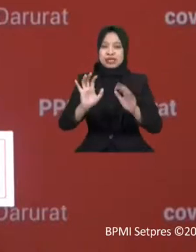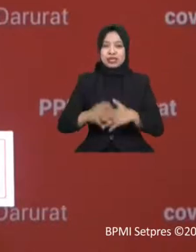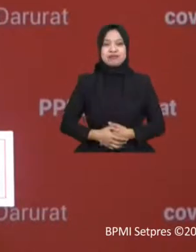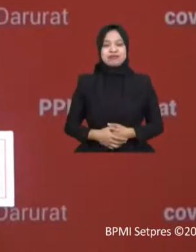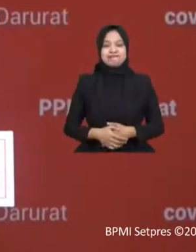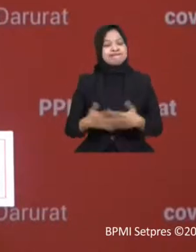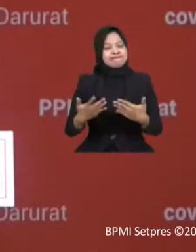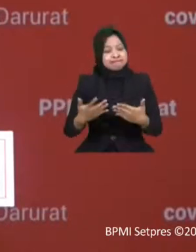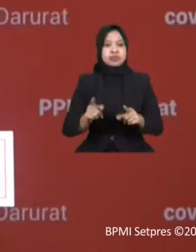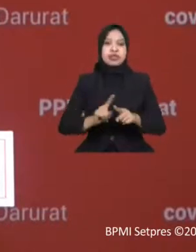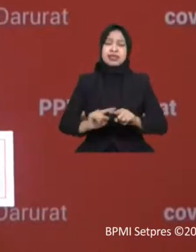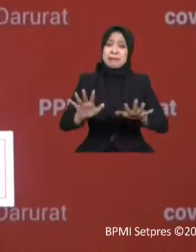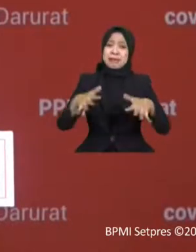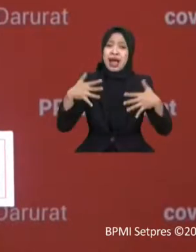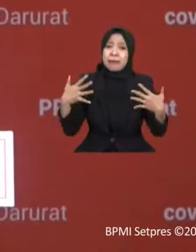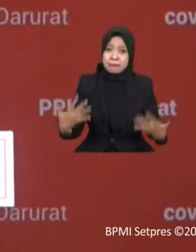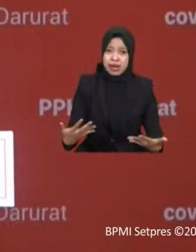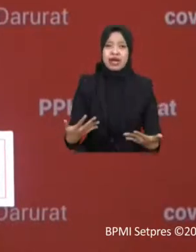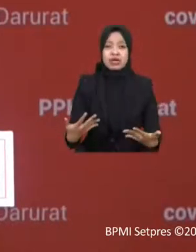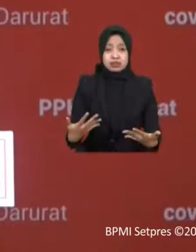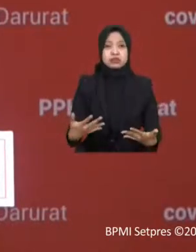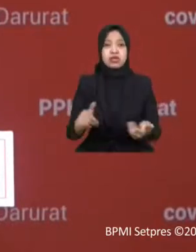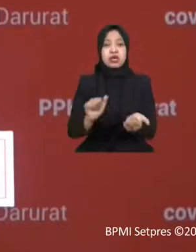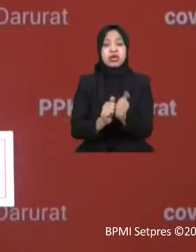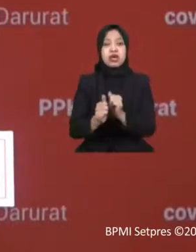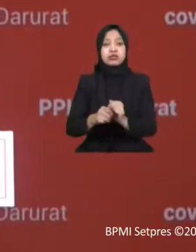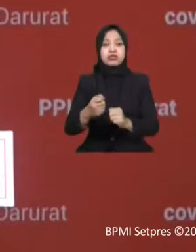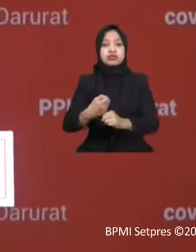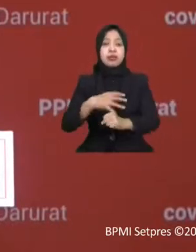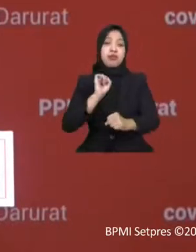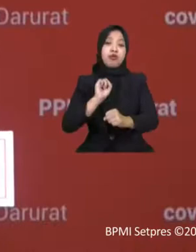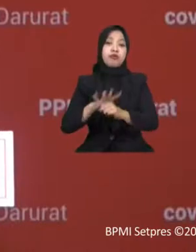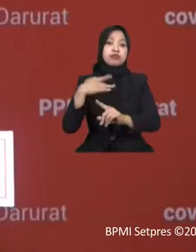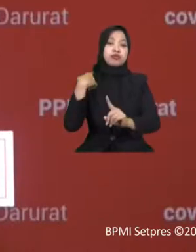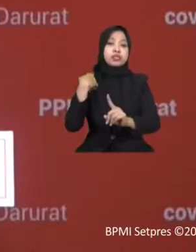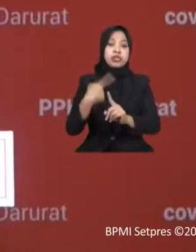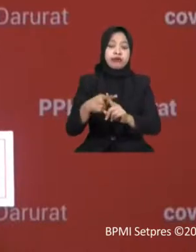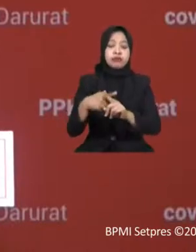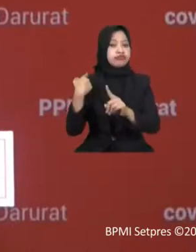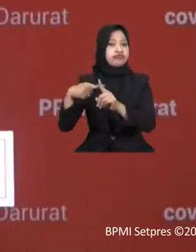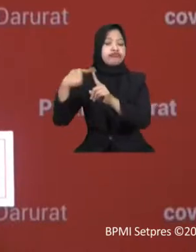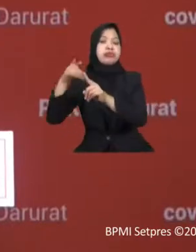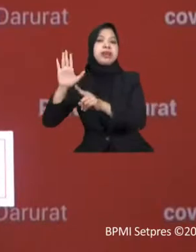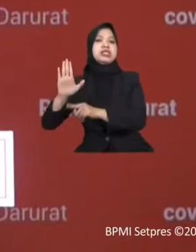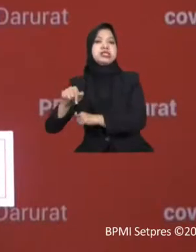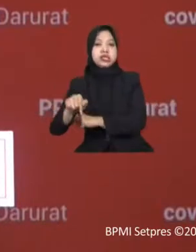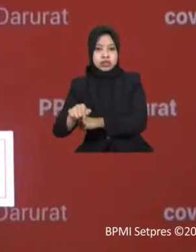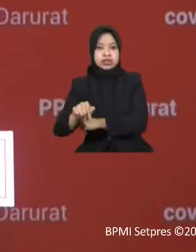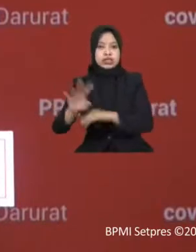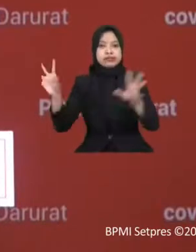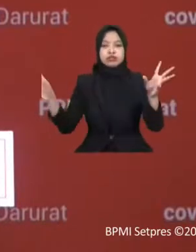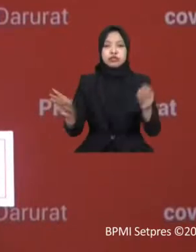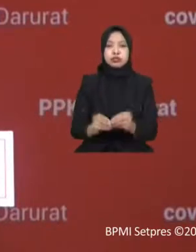sayang Bapak Ibu kasus positif hari ini masih tinggi ada